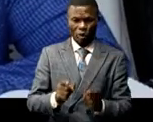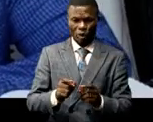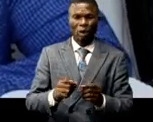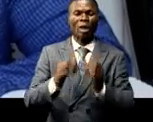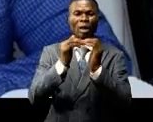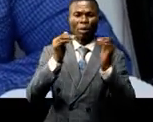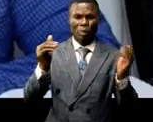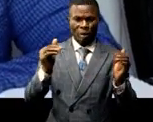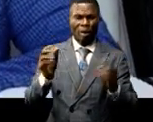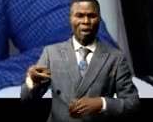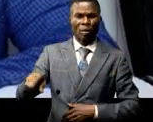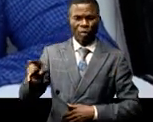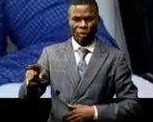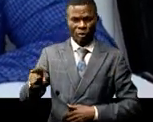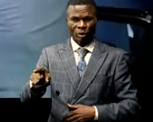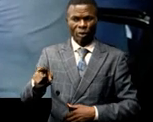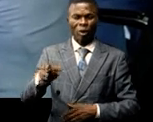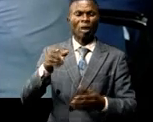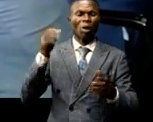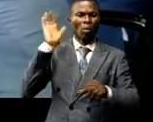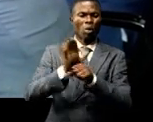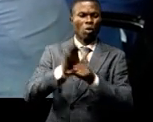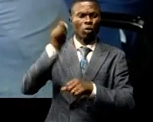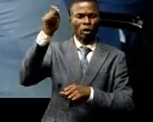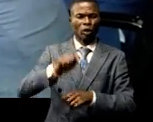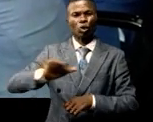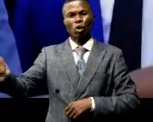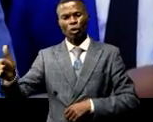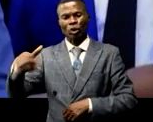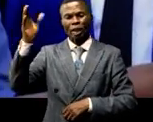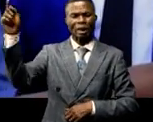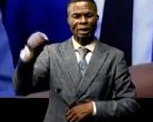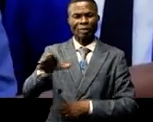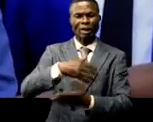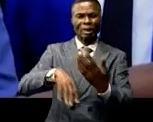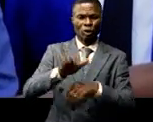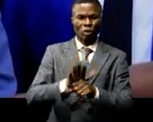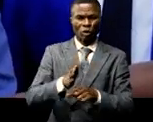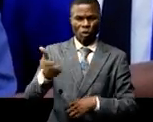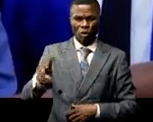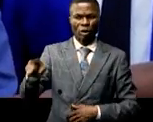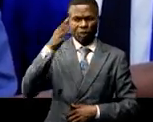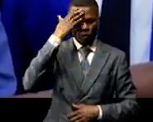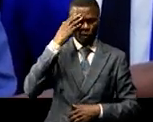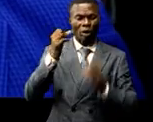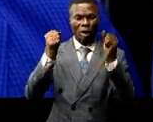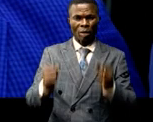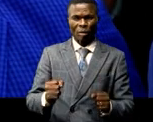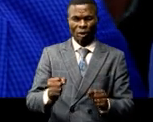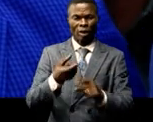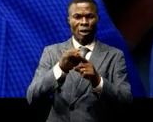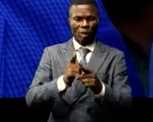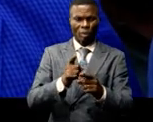stabilisation de cette région écumée par des groupes armés nationaux et étrangers. Comme vous le savez, la stabilisation qui intervient dans le cadre de